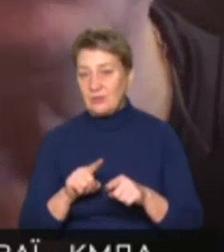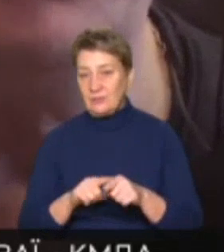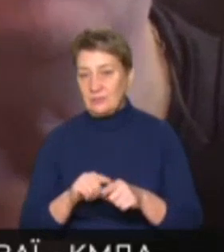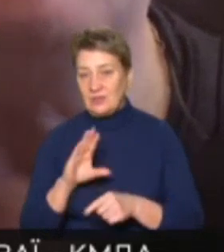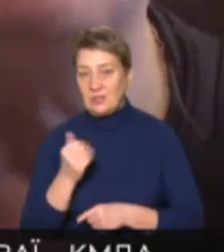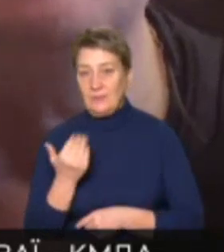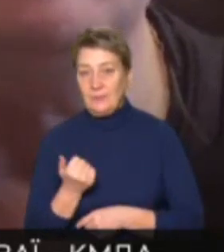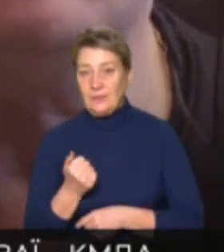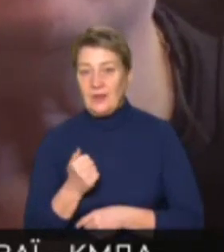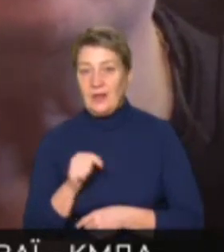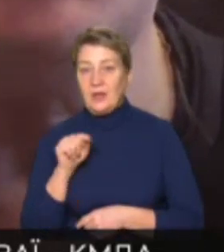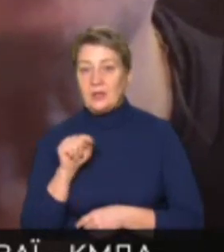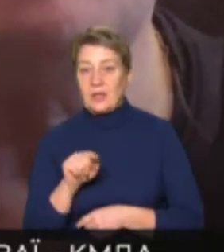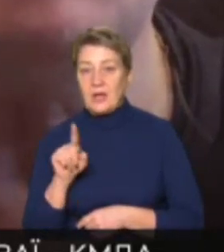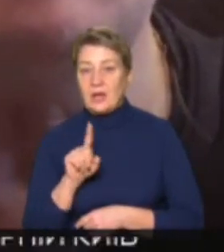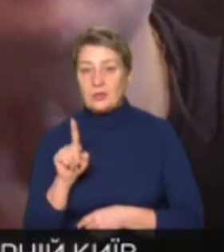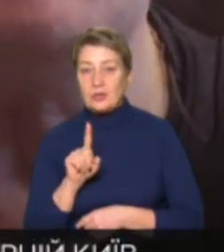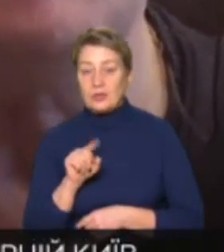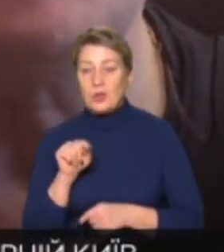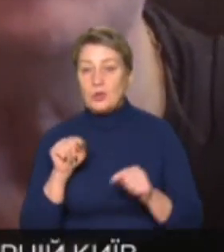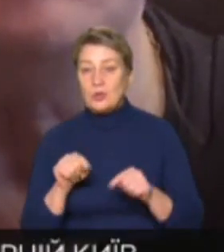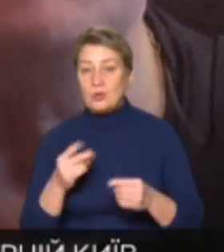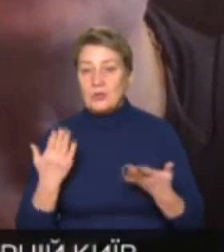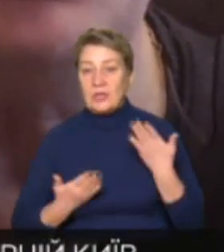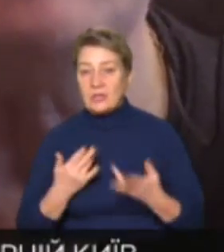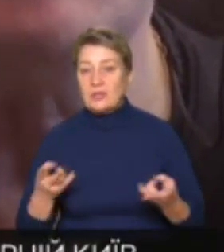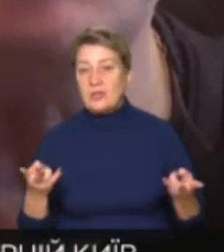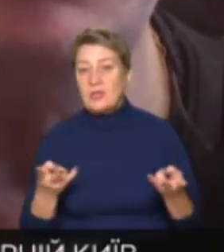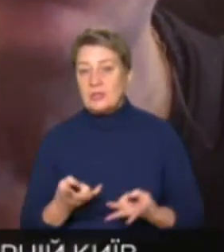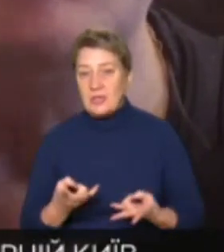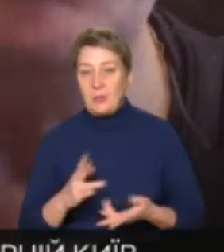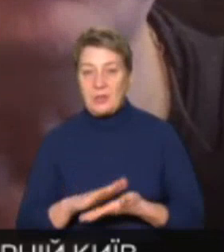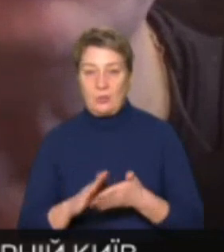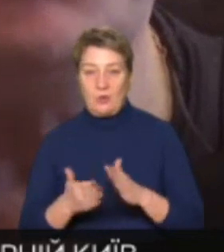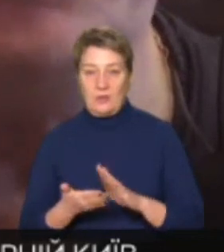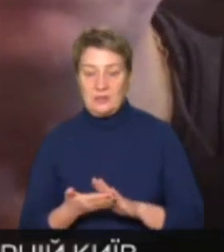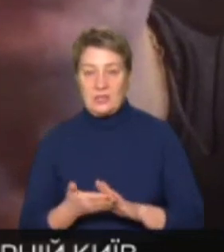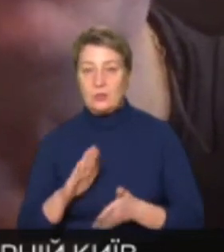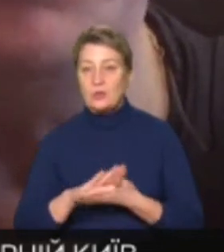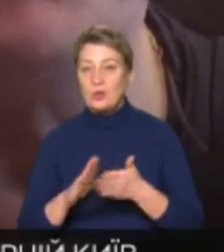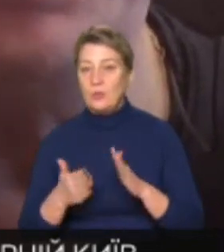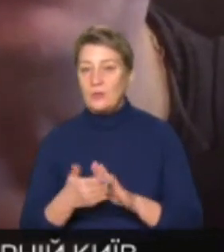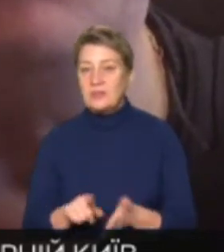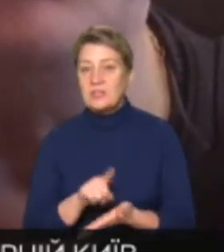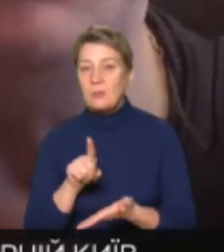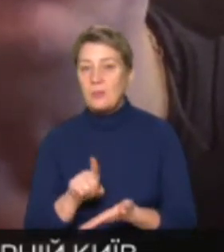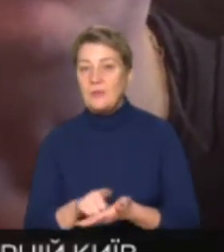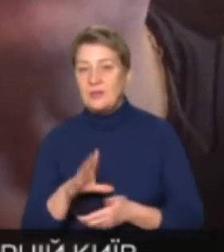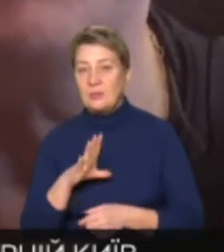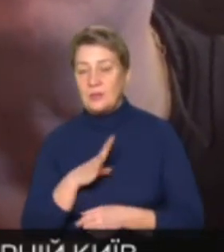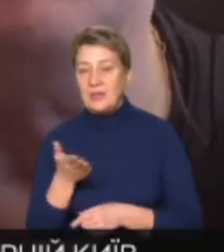Так що тут, якщо і треба щось домовлятися, то домовленості повинні бути між Пекіном